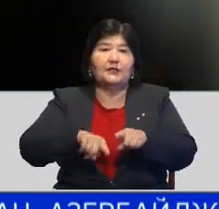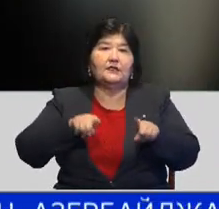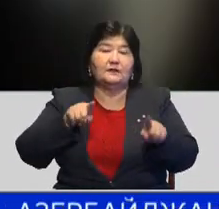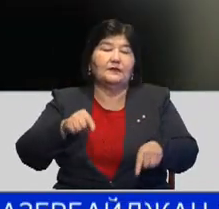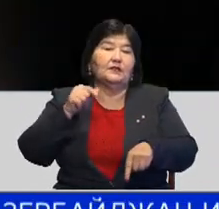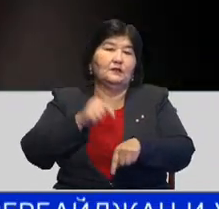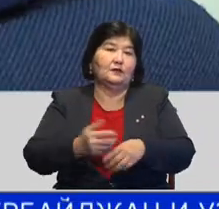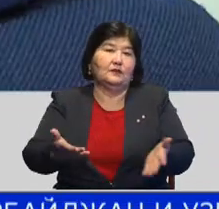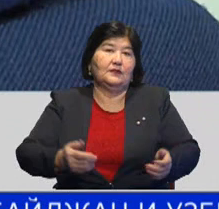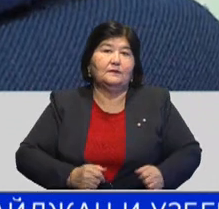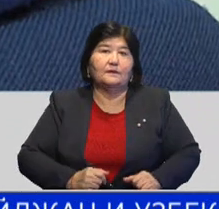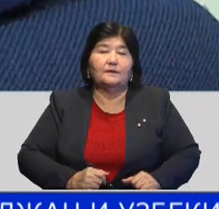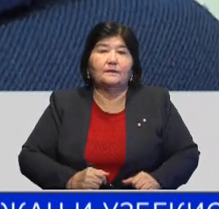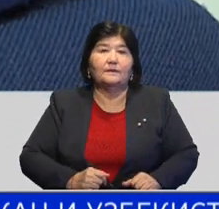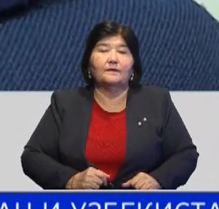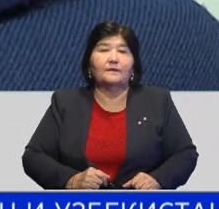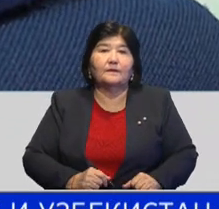чувство.